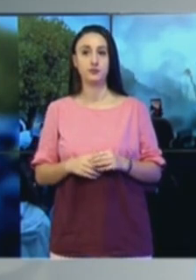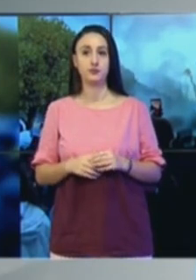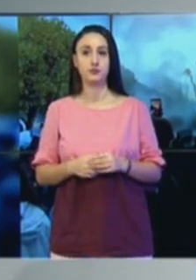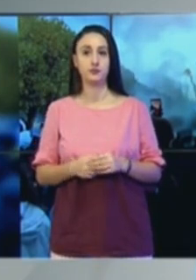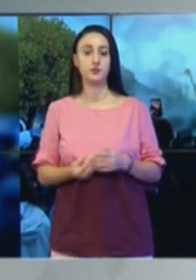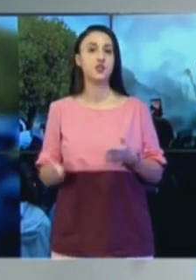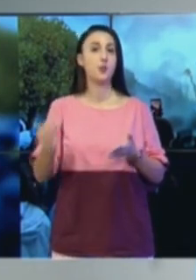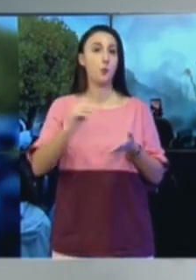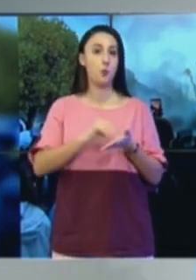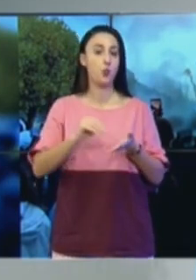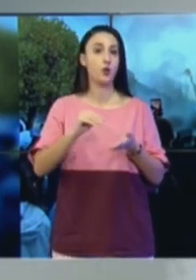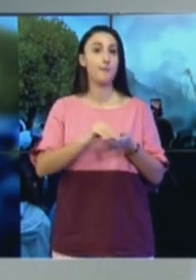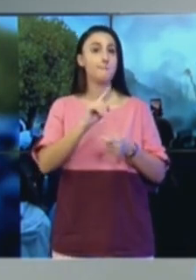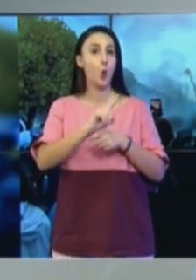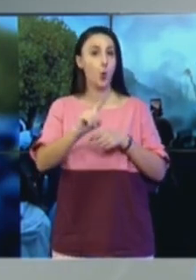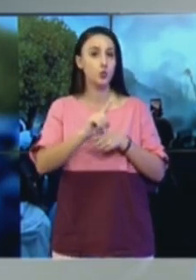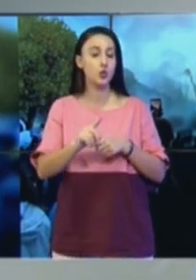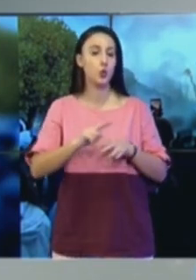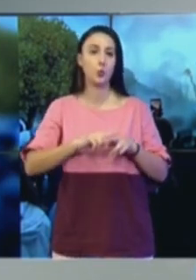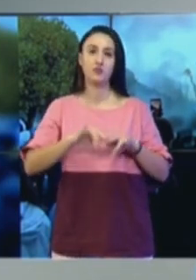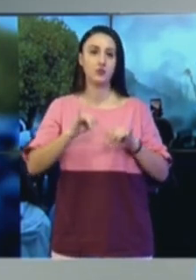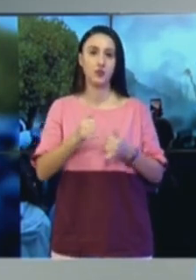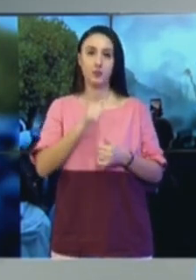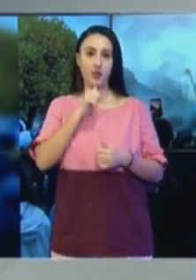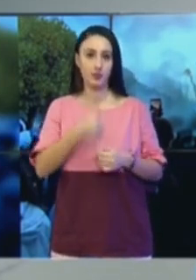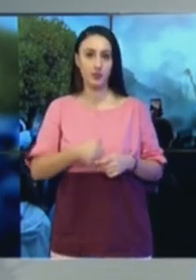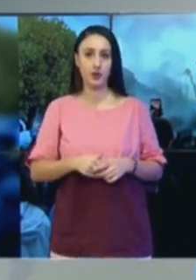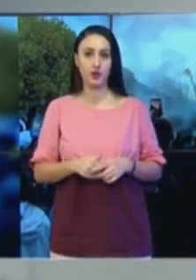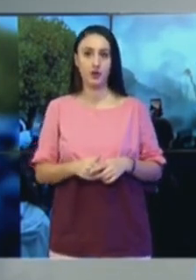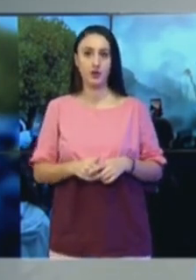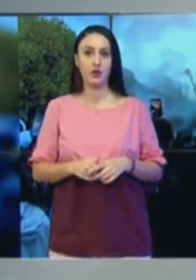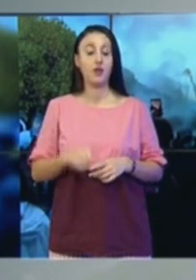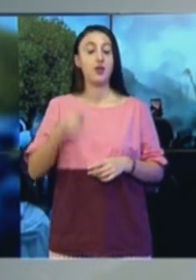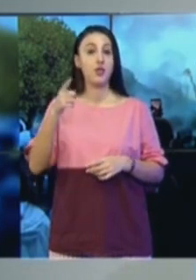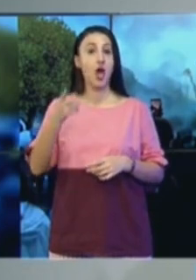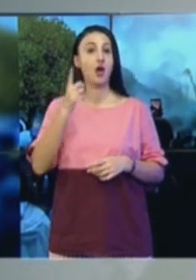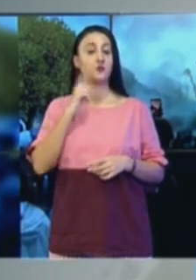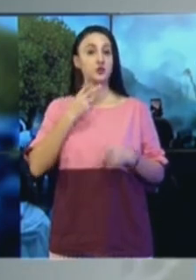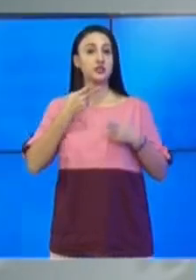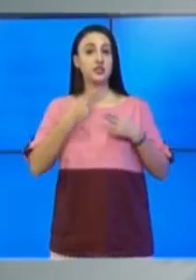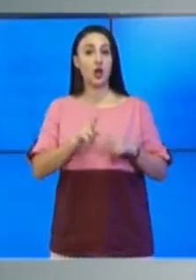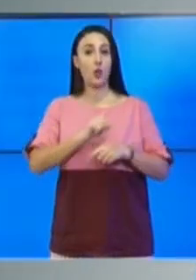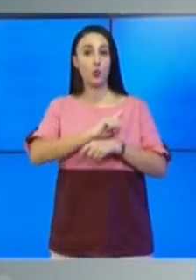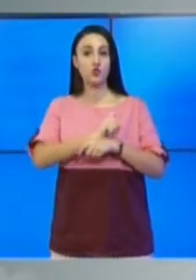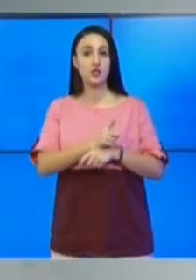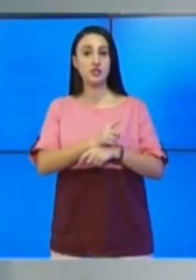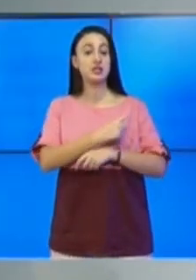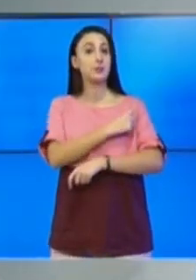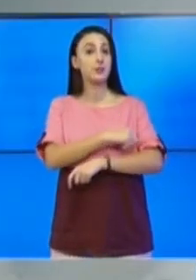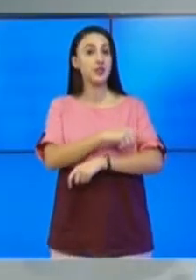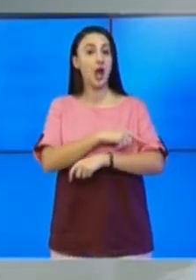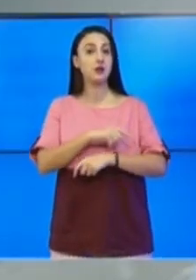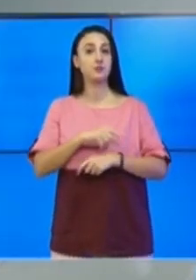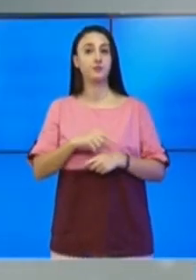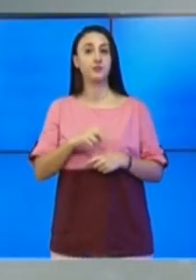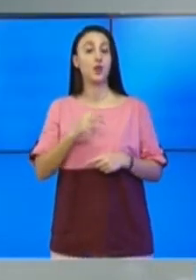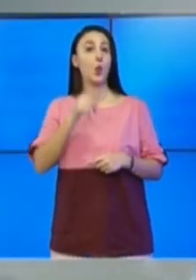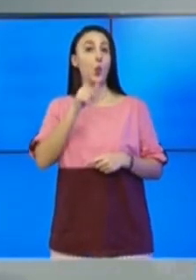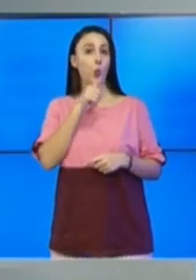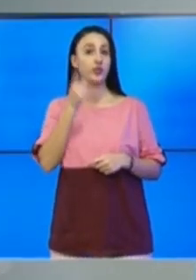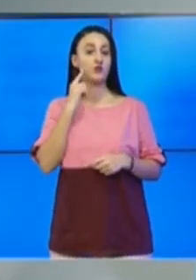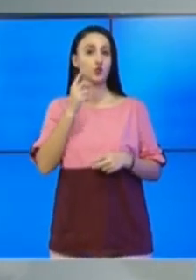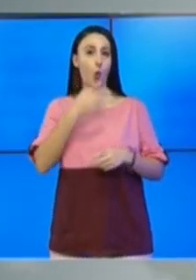să pună produse, practic, și cum nu s-ar fi întâmplat nimic. Cristina Joia a fost internată de urgență la Spitalul Bagdasar Arseni, unde